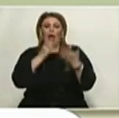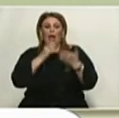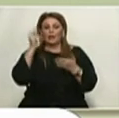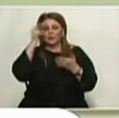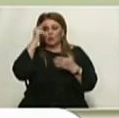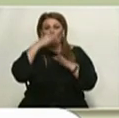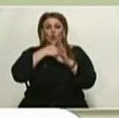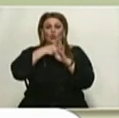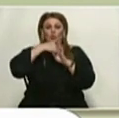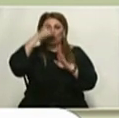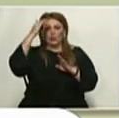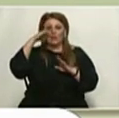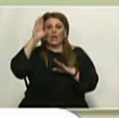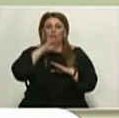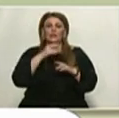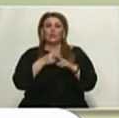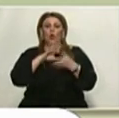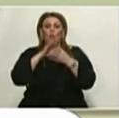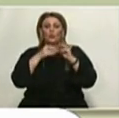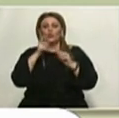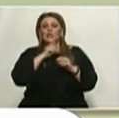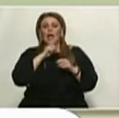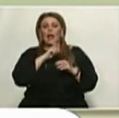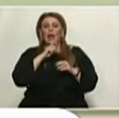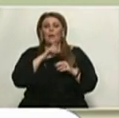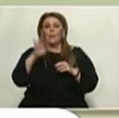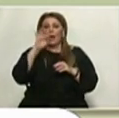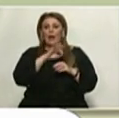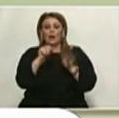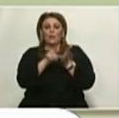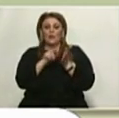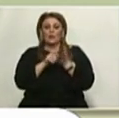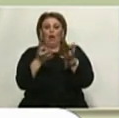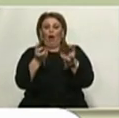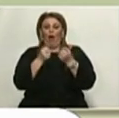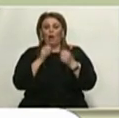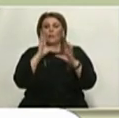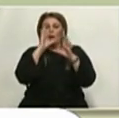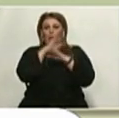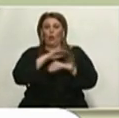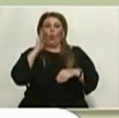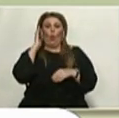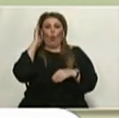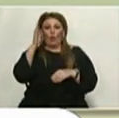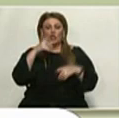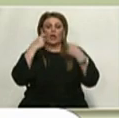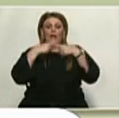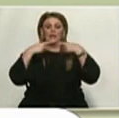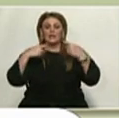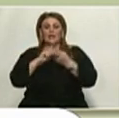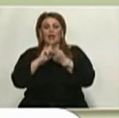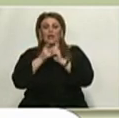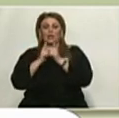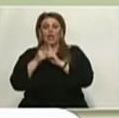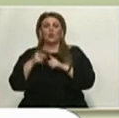nəticələri yüksəkdirsə, bütün tələbələrimiz təqaüd almaq imkanına malik olacaqlar. Digər mühüm dəyişikliklərdən